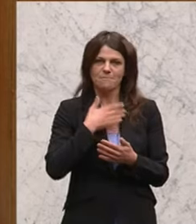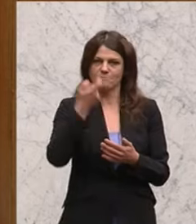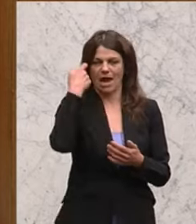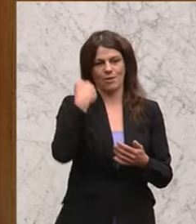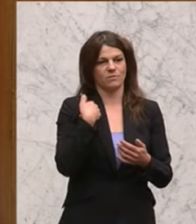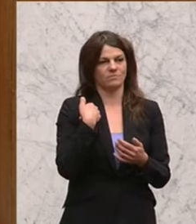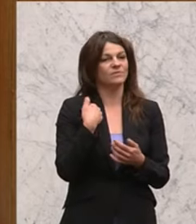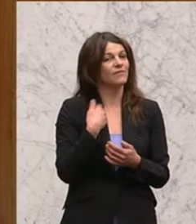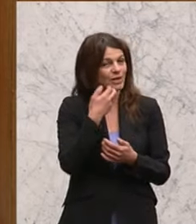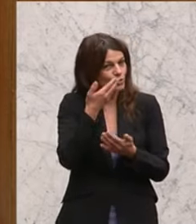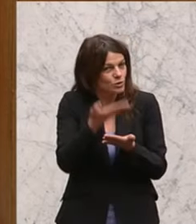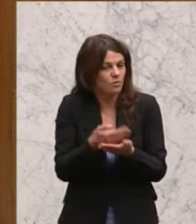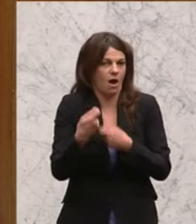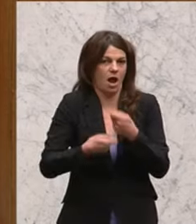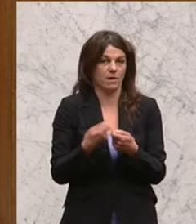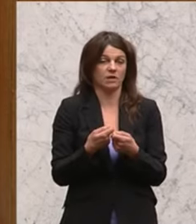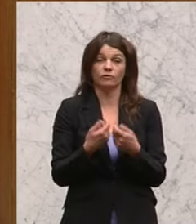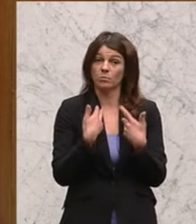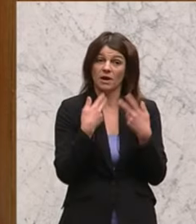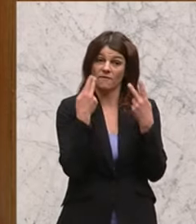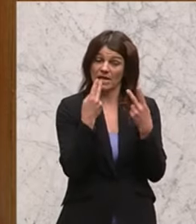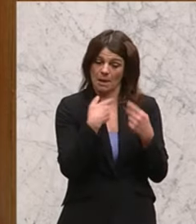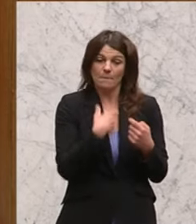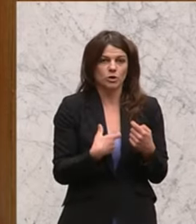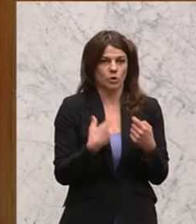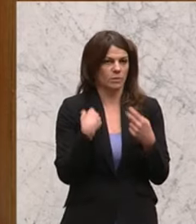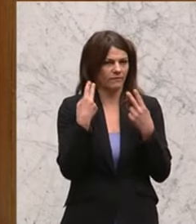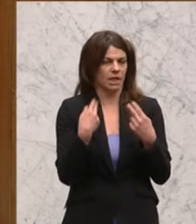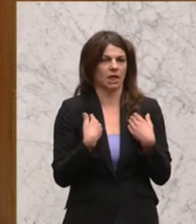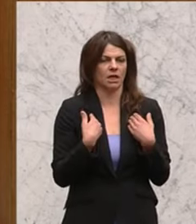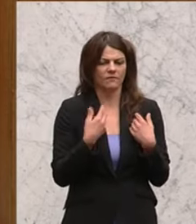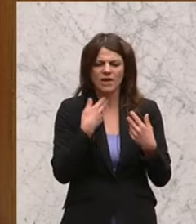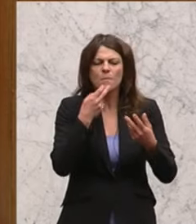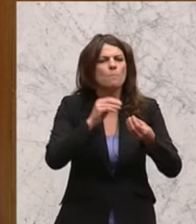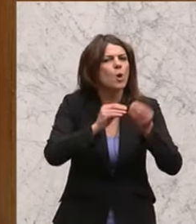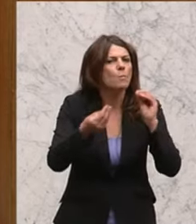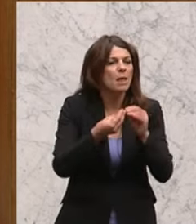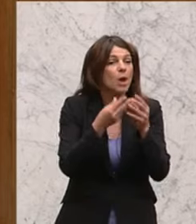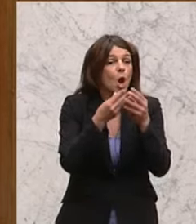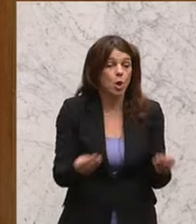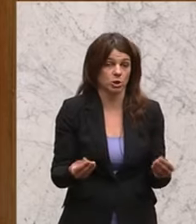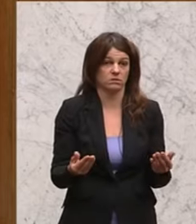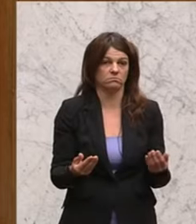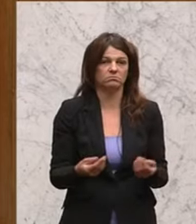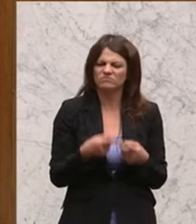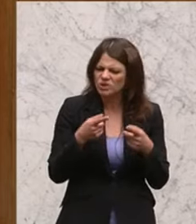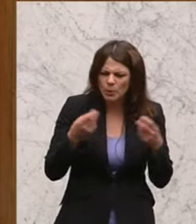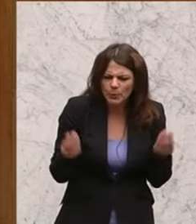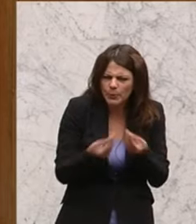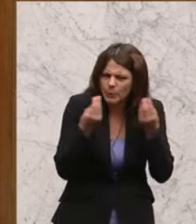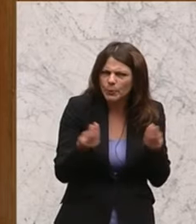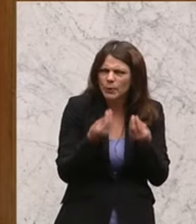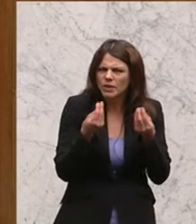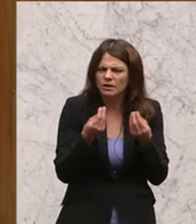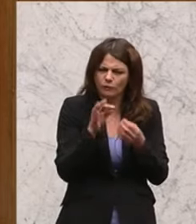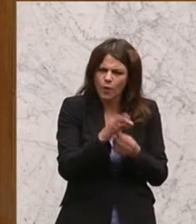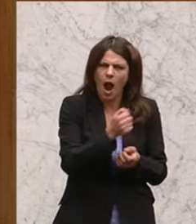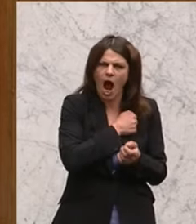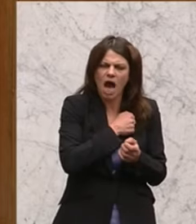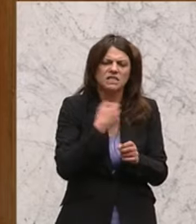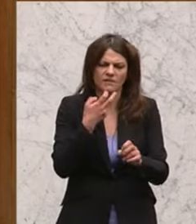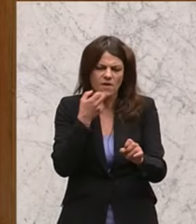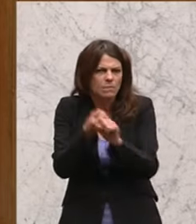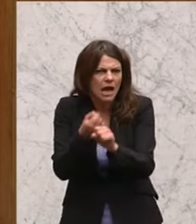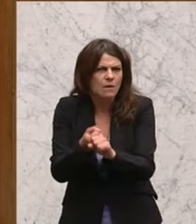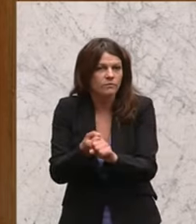hier auch vertreten möchte, weil es mir darum geht, ganz persönlich darum geht, Probleme zu lösen, die realen Ursachen für diese Ängste zu